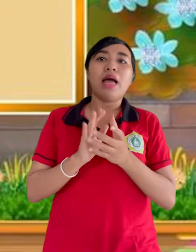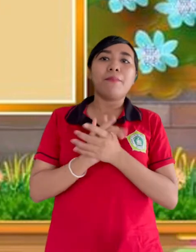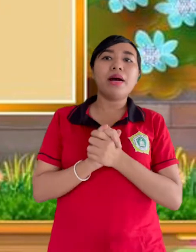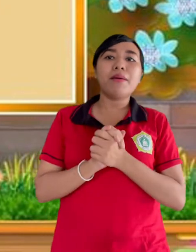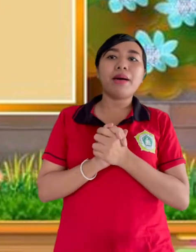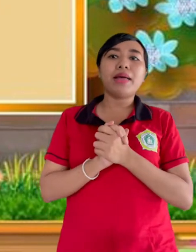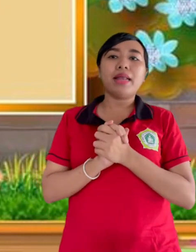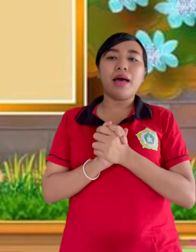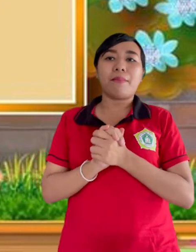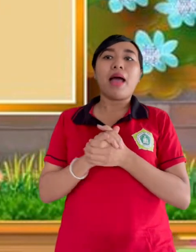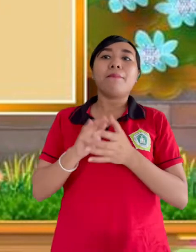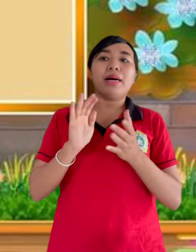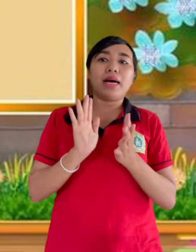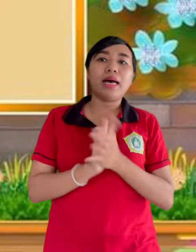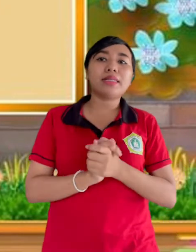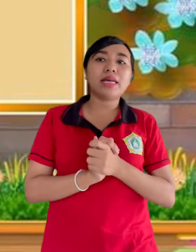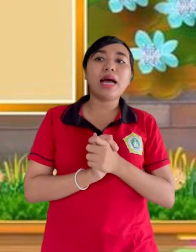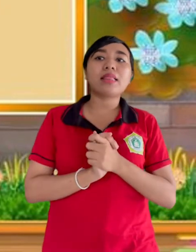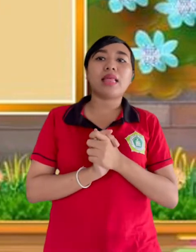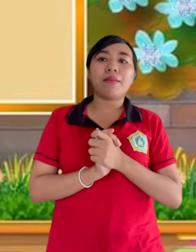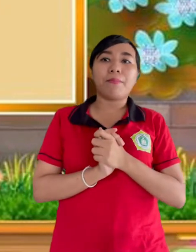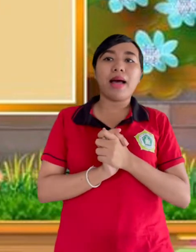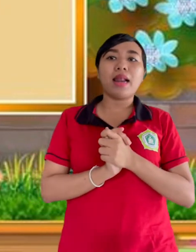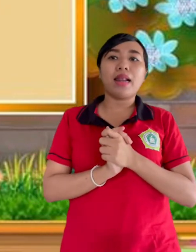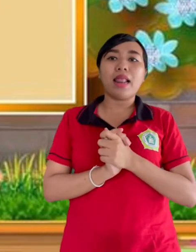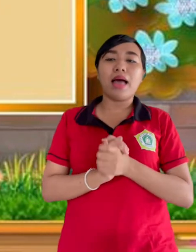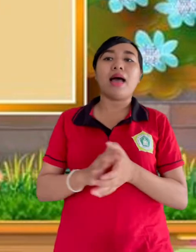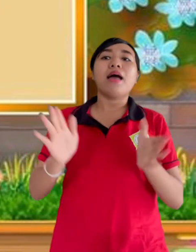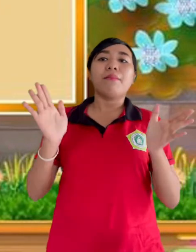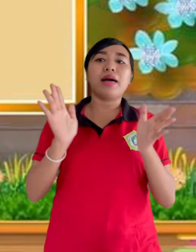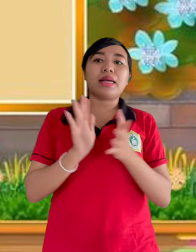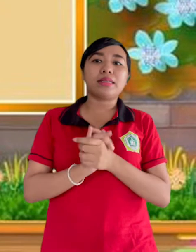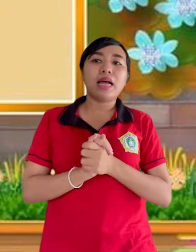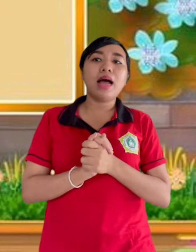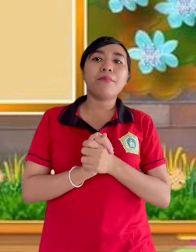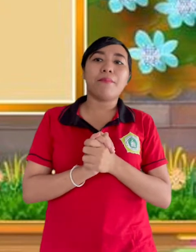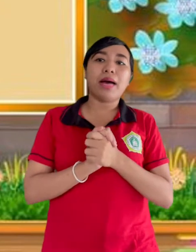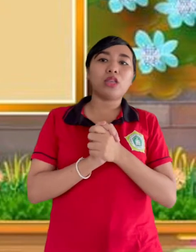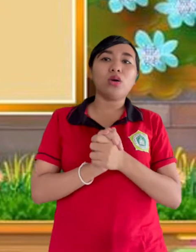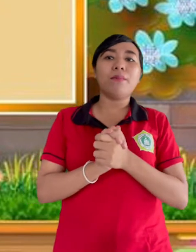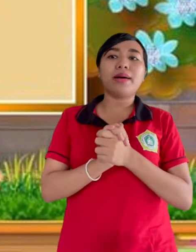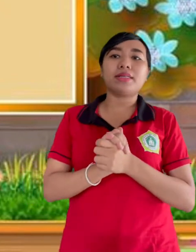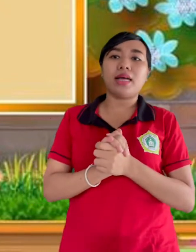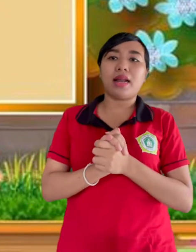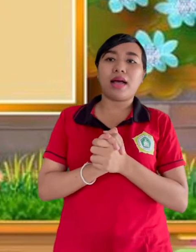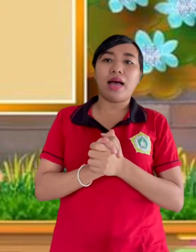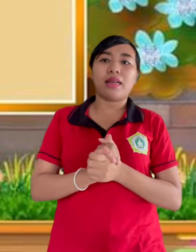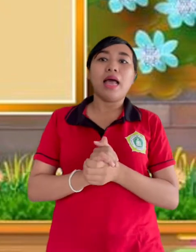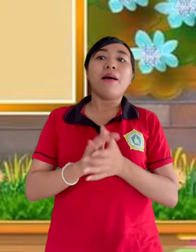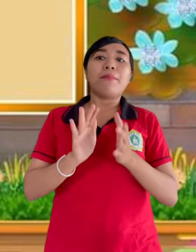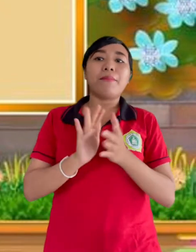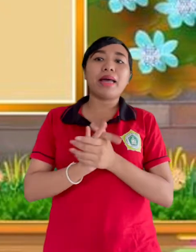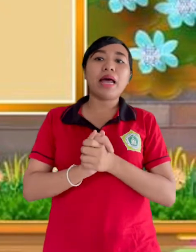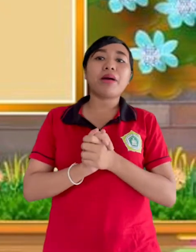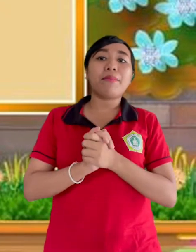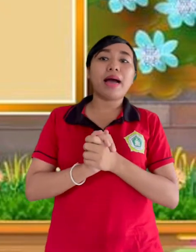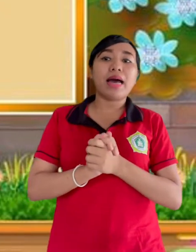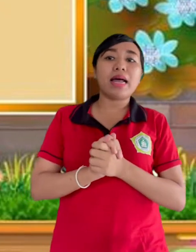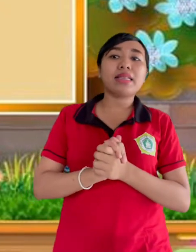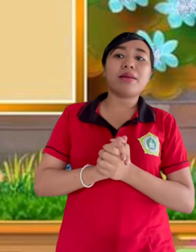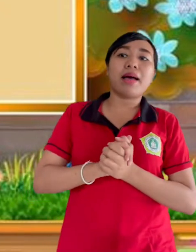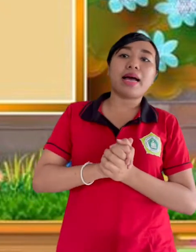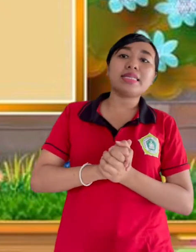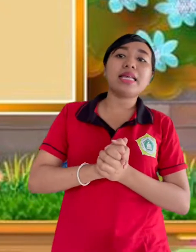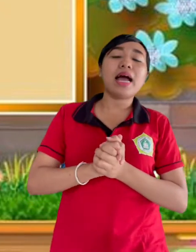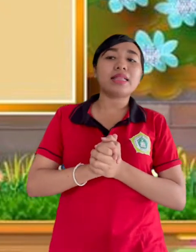Guru. Pemadam bekerja tanpa lelah, bekerja membantu masyarakat. Pemadam